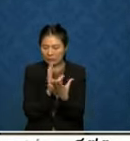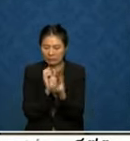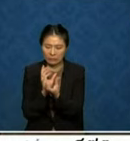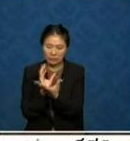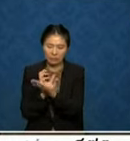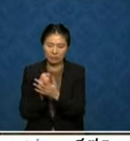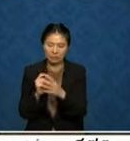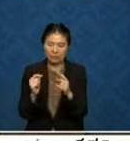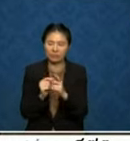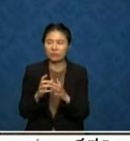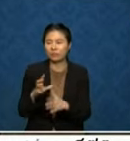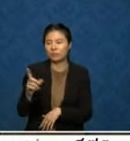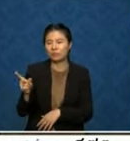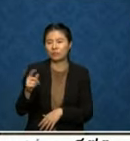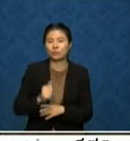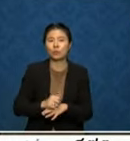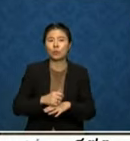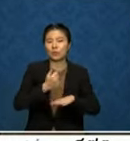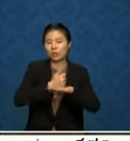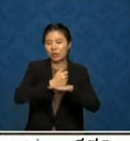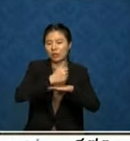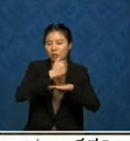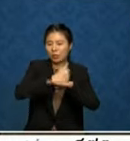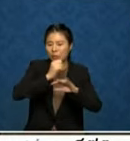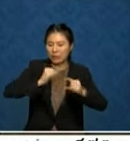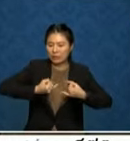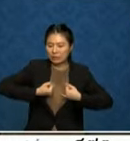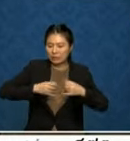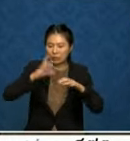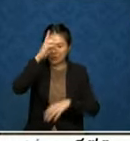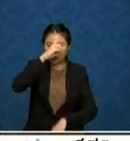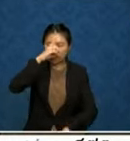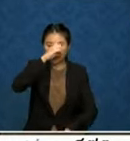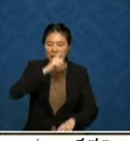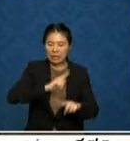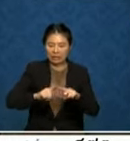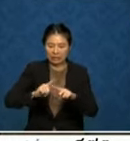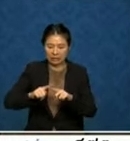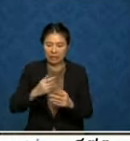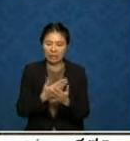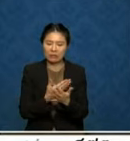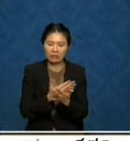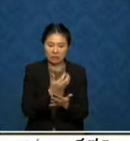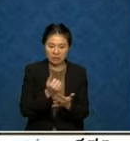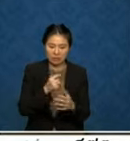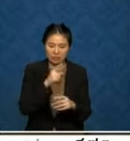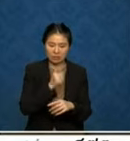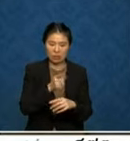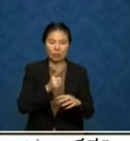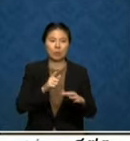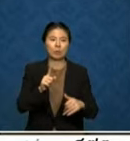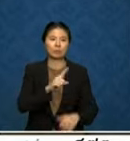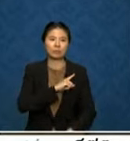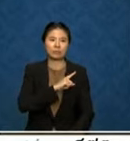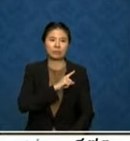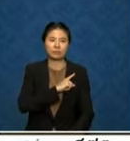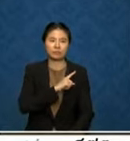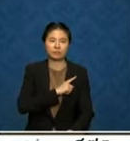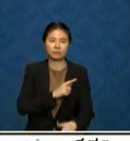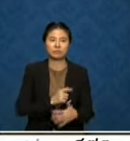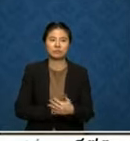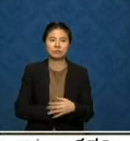จาก PR จากบรรดาบอสต่างๆไปแล้วค่ะดิฉันคิดว่าอีกส่วนนึงที่คุณปฏิเสธความรับผิดชอบไม่ได้เลยนะคะ